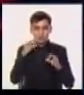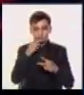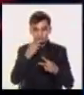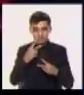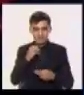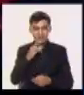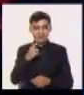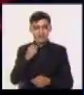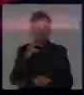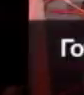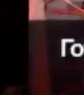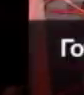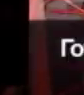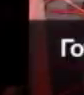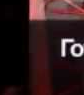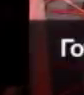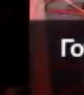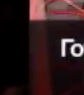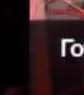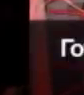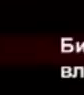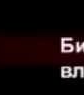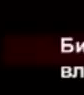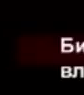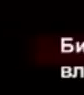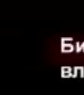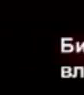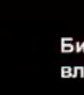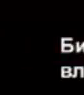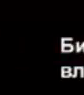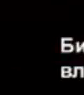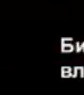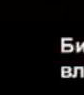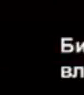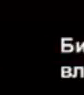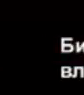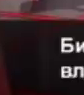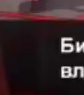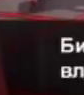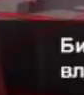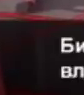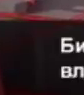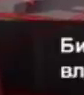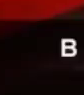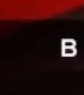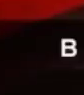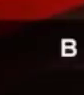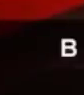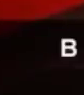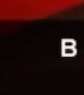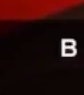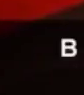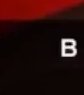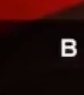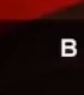Ирганатом Кобжасаром. Билік өзгерістерге дайын ба? Кітапхана Ақорда үкімет деген үш сатылы атқарушы билікке айналды. Кітапхана деген